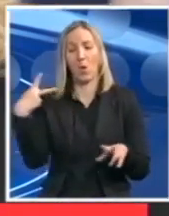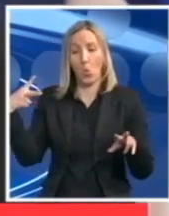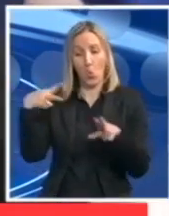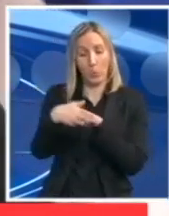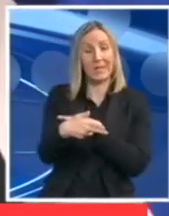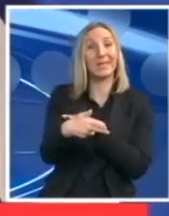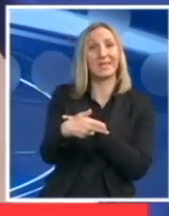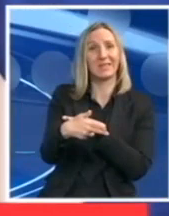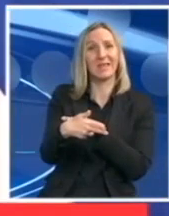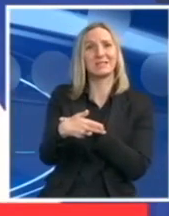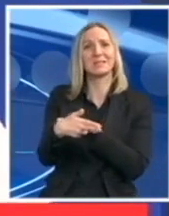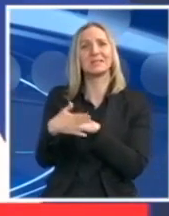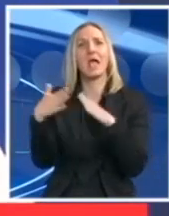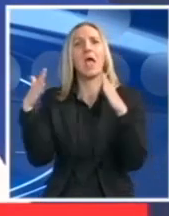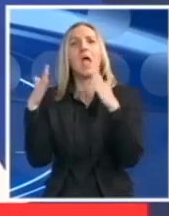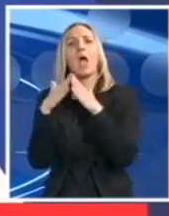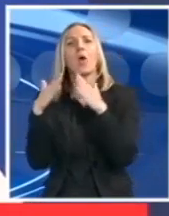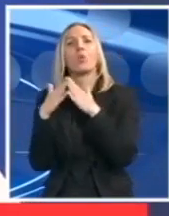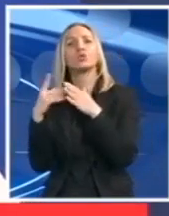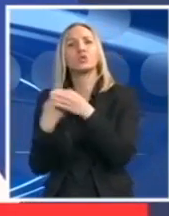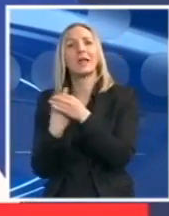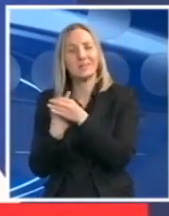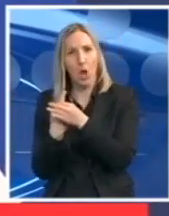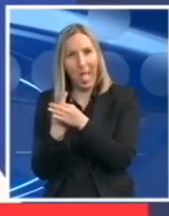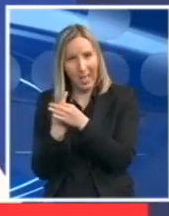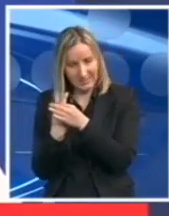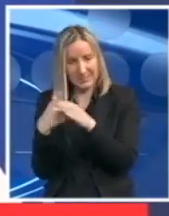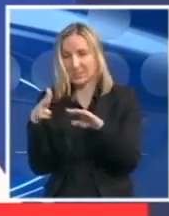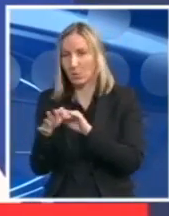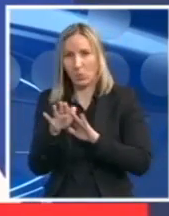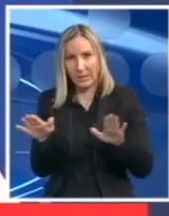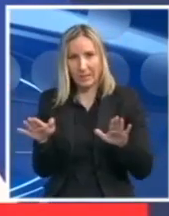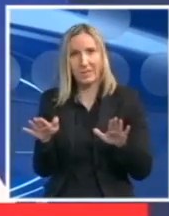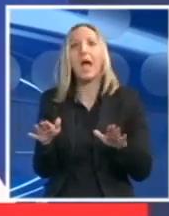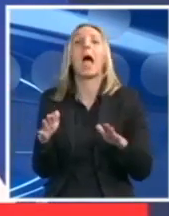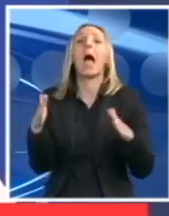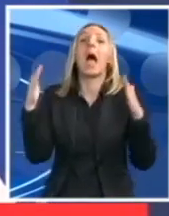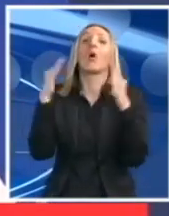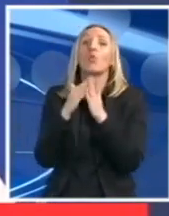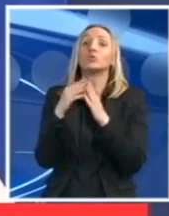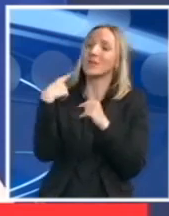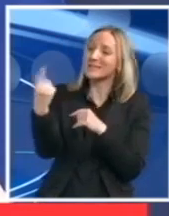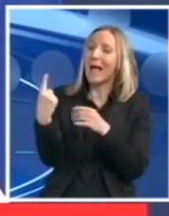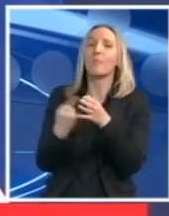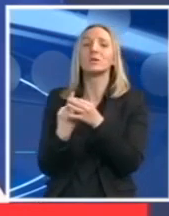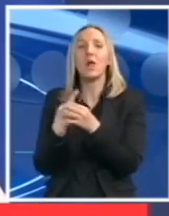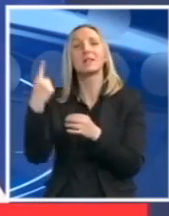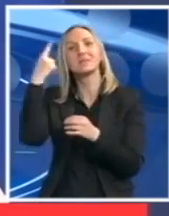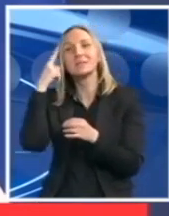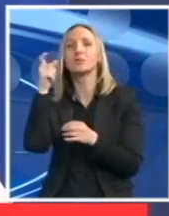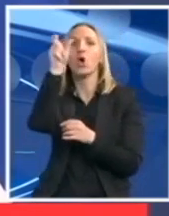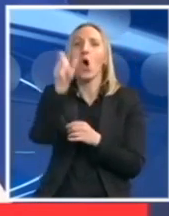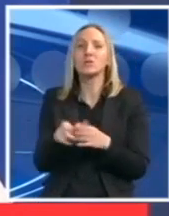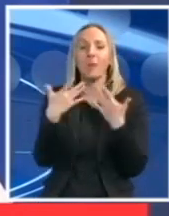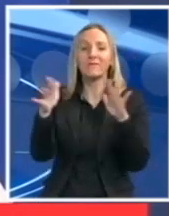kućna izolacija, ali ne kućna samoizolacija. Kućna samoizolacija odnosi se na osobe koje su bile u kontaktu